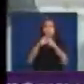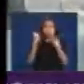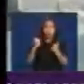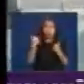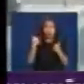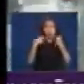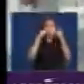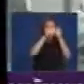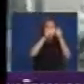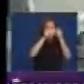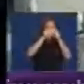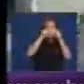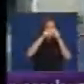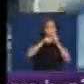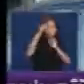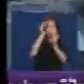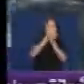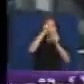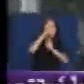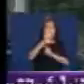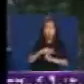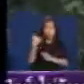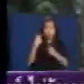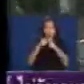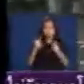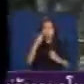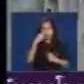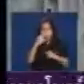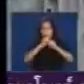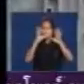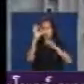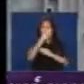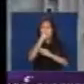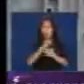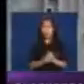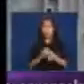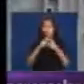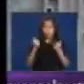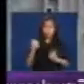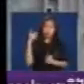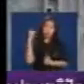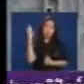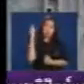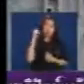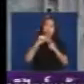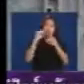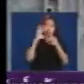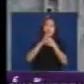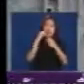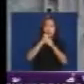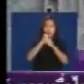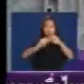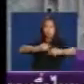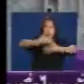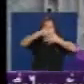าล4และ5บางส่วนซึ่งจนถึงขณะนี้ยังไม่พบการกระทำผิดที่ชัดเจน หลังจากมีกระแสข่าวเรื่องการพนันทายผลการเลือกตั้งออกมามาก